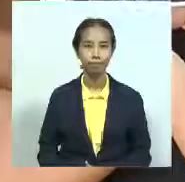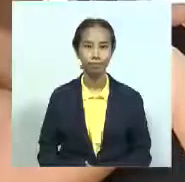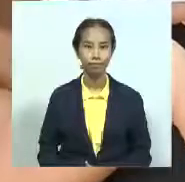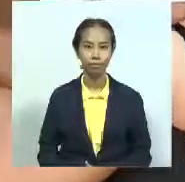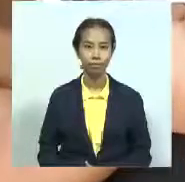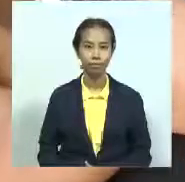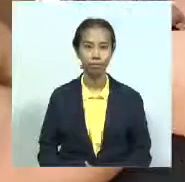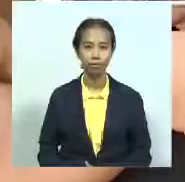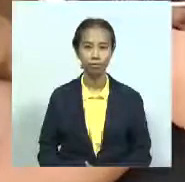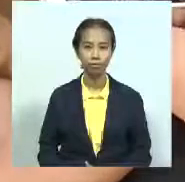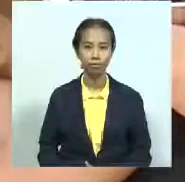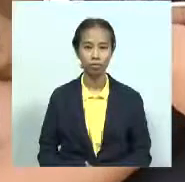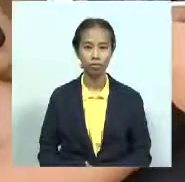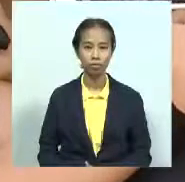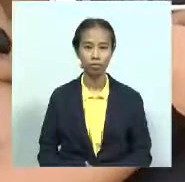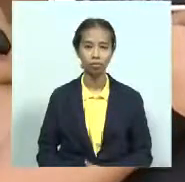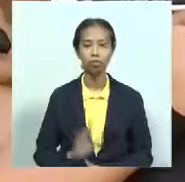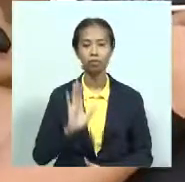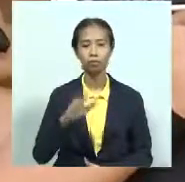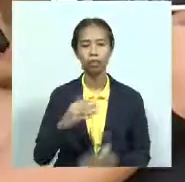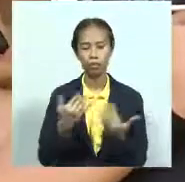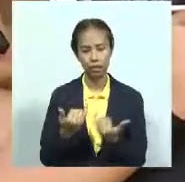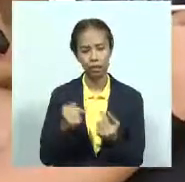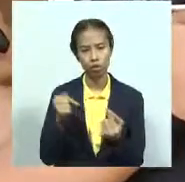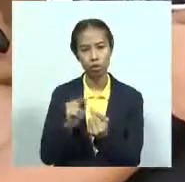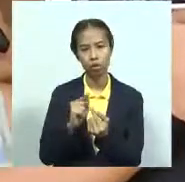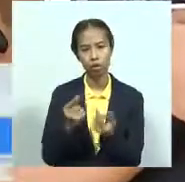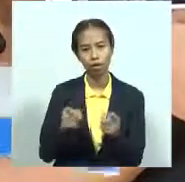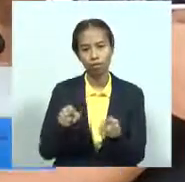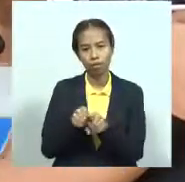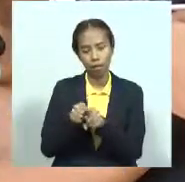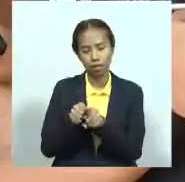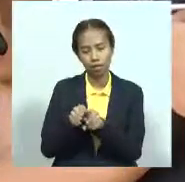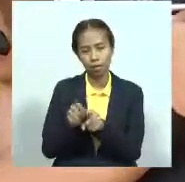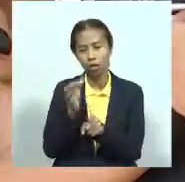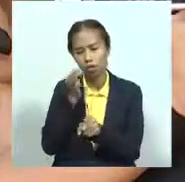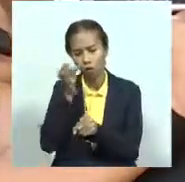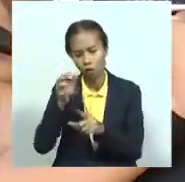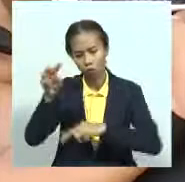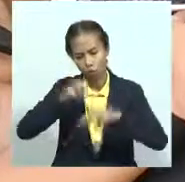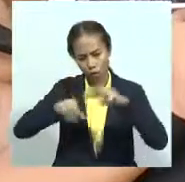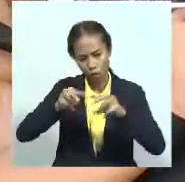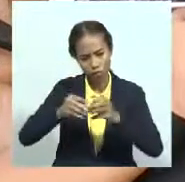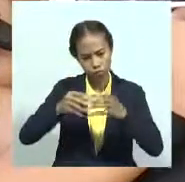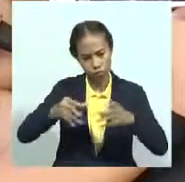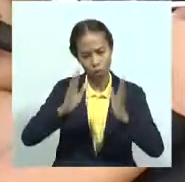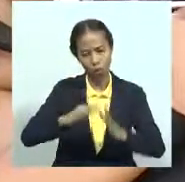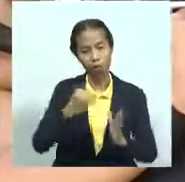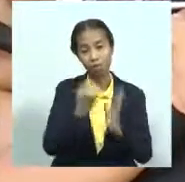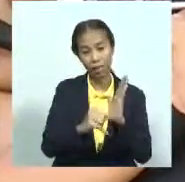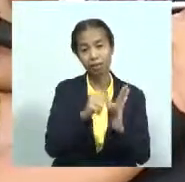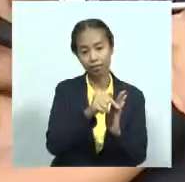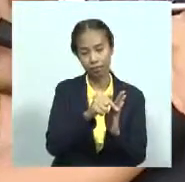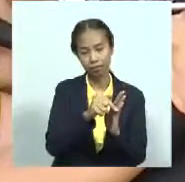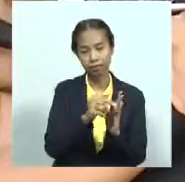ป็นในเรื่องของความคืบหน้าในการขยายผลของตัวผู้กระทำผิดหรือผู้ร่วมในการกระ